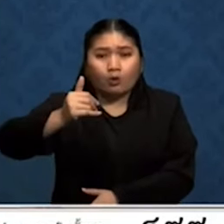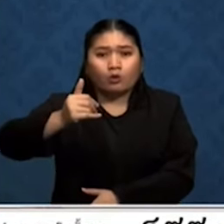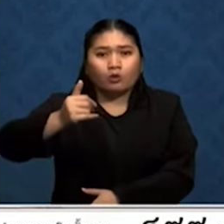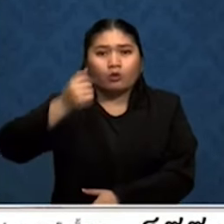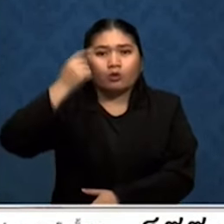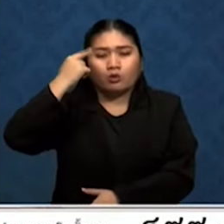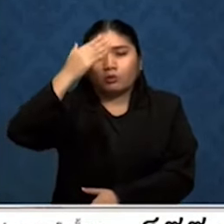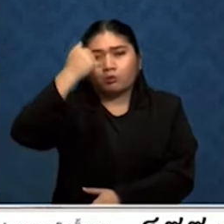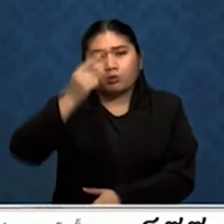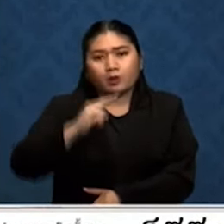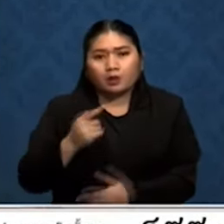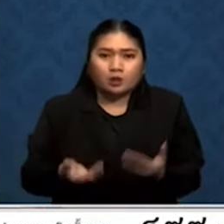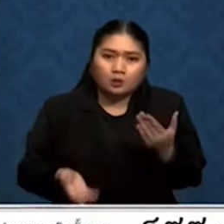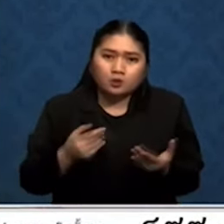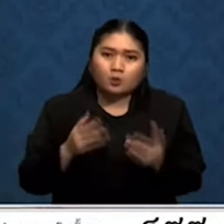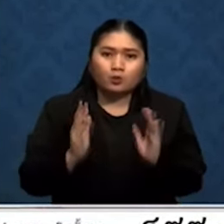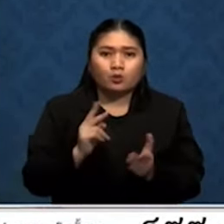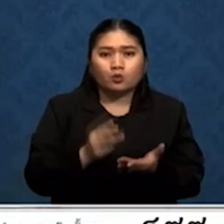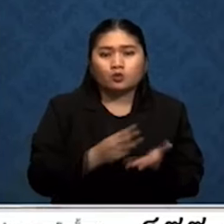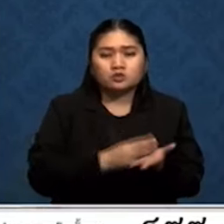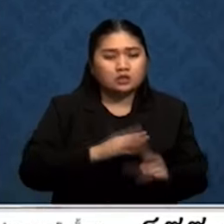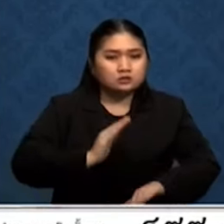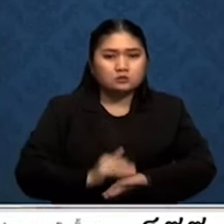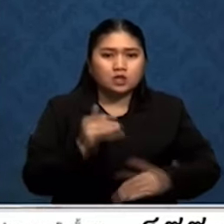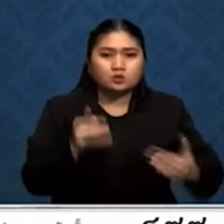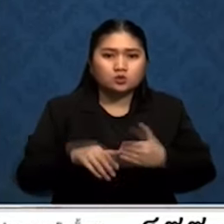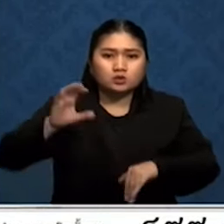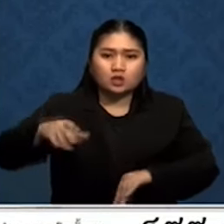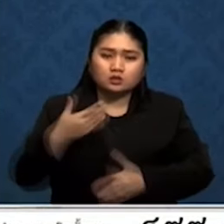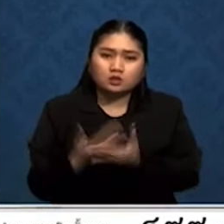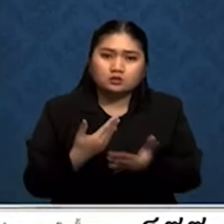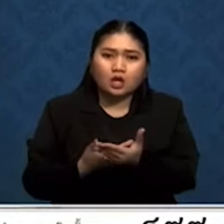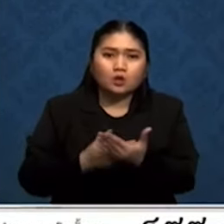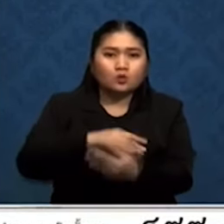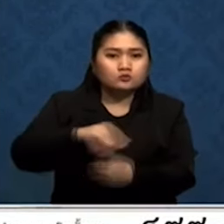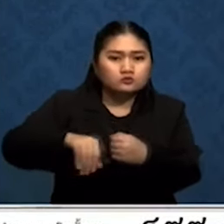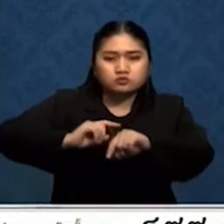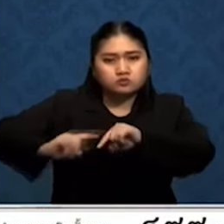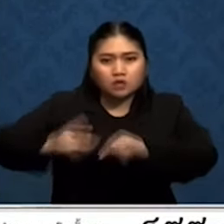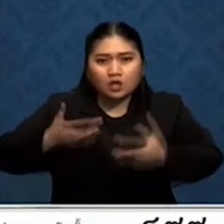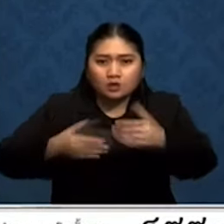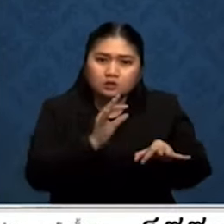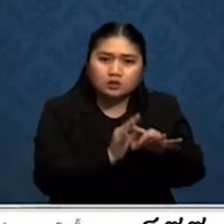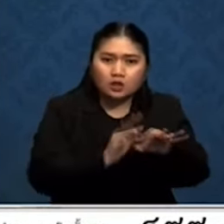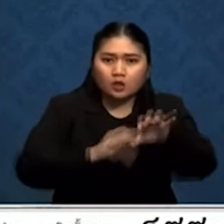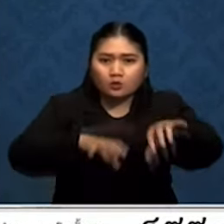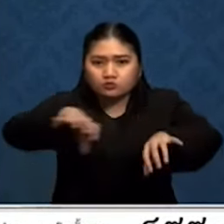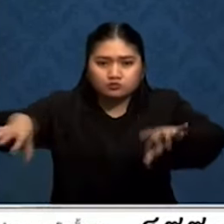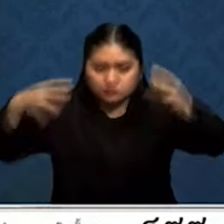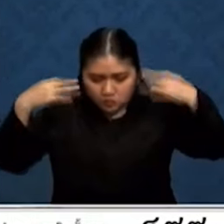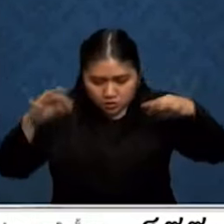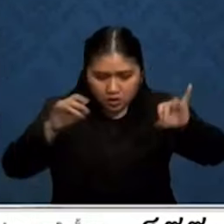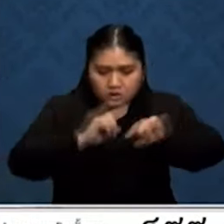เพระอะไร เพราไม่ว่านัวิชาการสถาบัญการเงิน นักษฐตษาตแบงชาติ โzäh workflow อิสระ